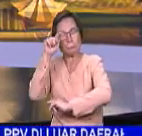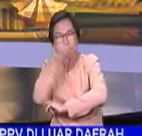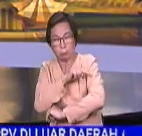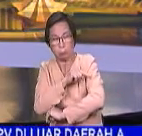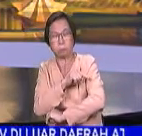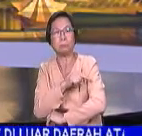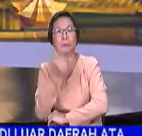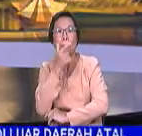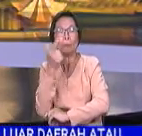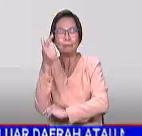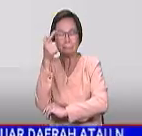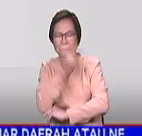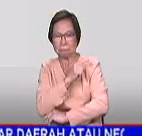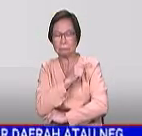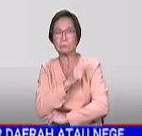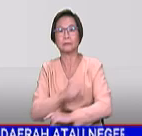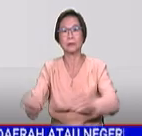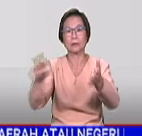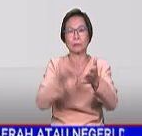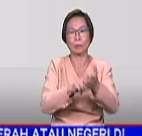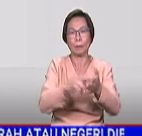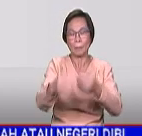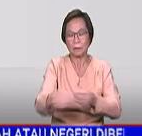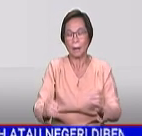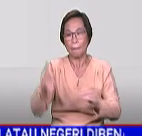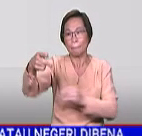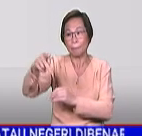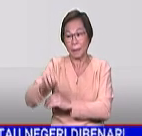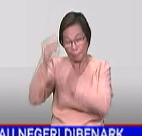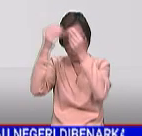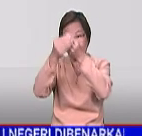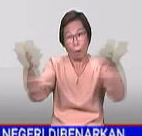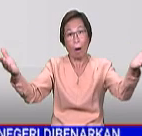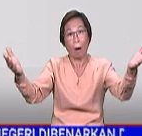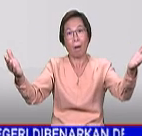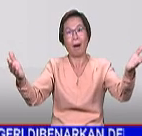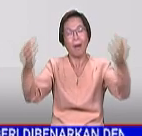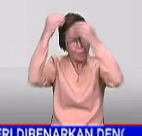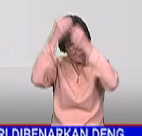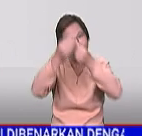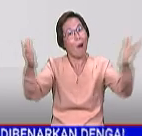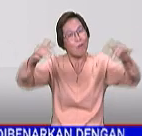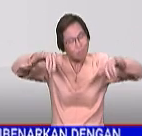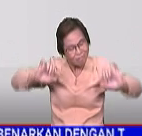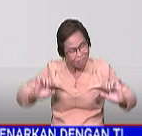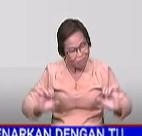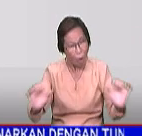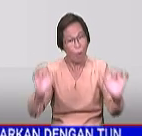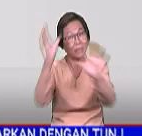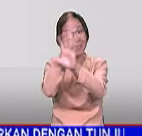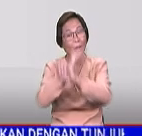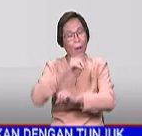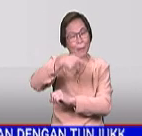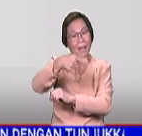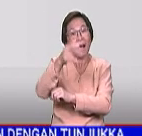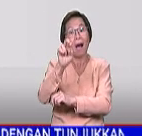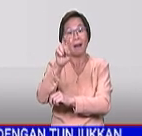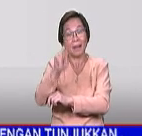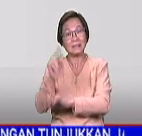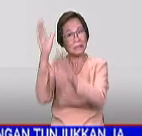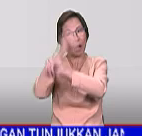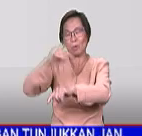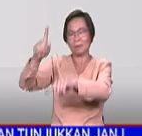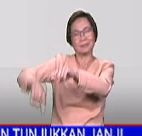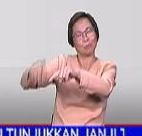serius kenyataan bahwa Perdana Menteri memaklumkan dengan proklamasi darurat Itu biarin sawah tidak